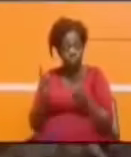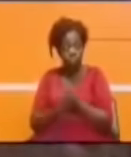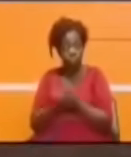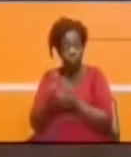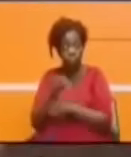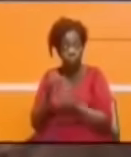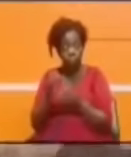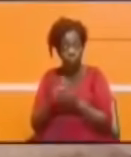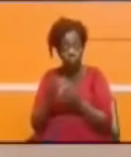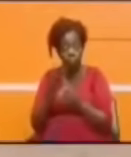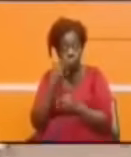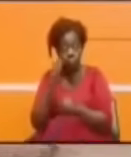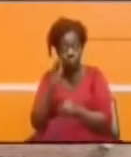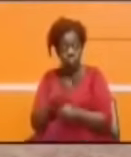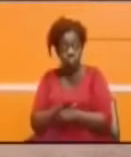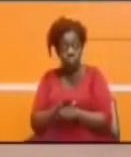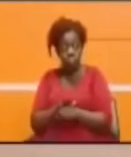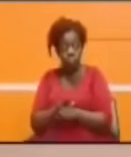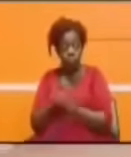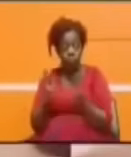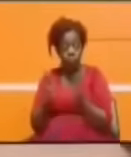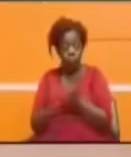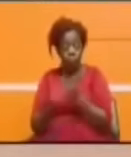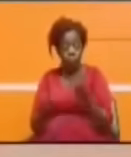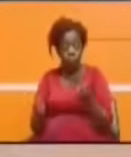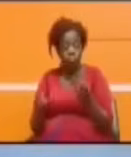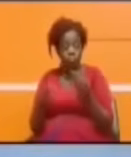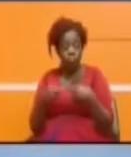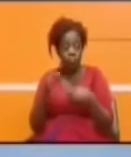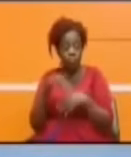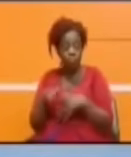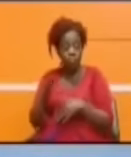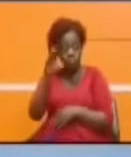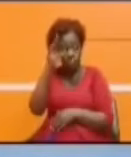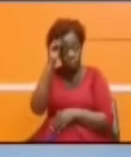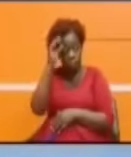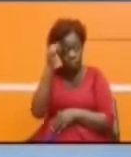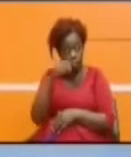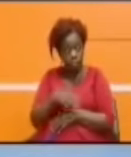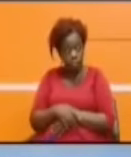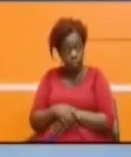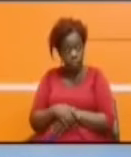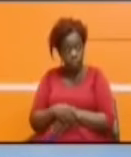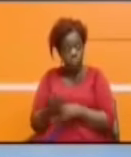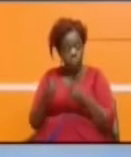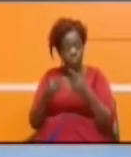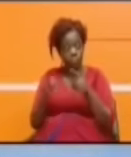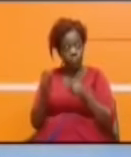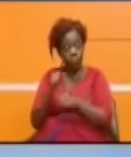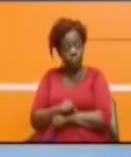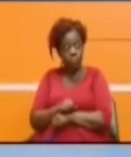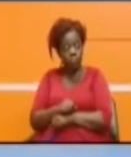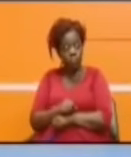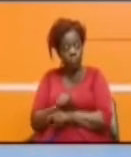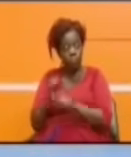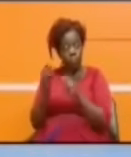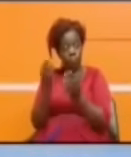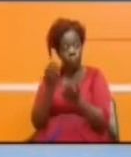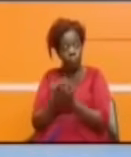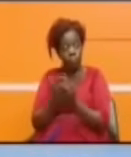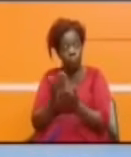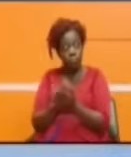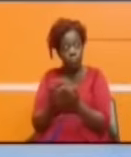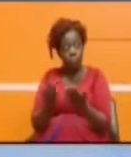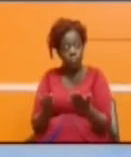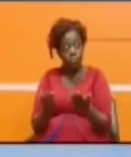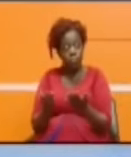ensimbi ng'asuubiziddwa okutereeza result z'asoma obusawo. We joined the school but we requested a sum of